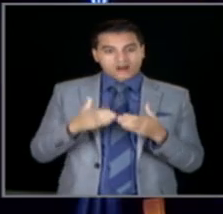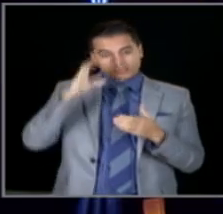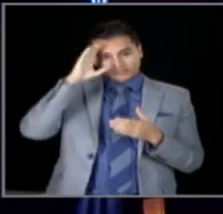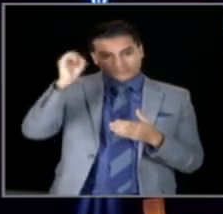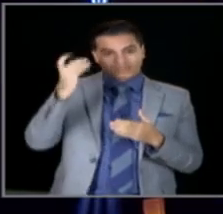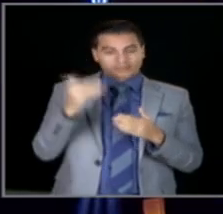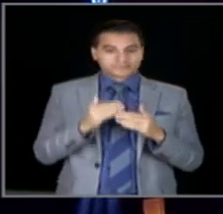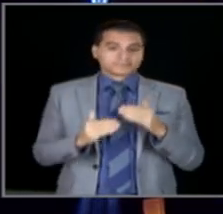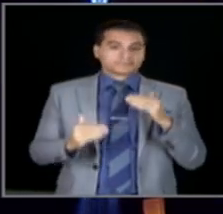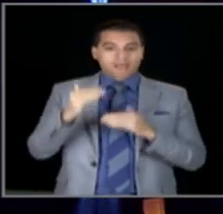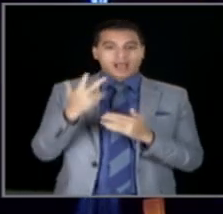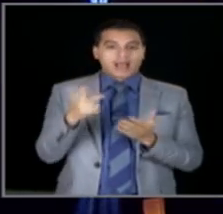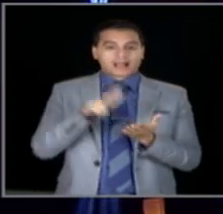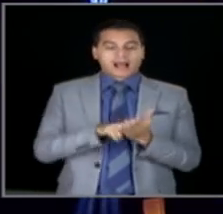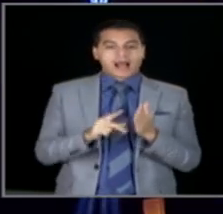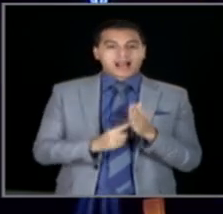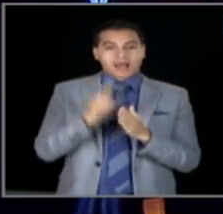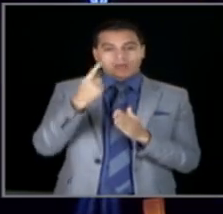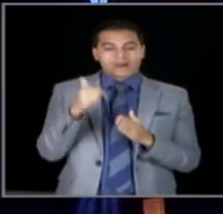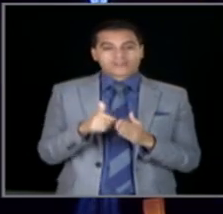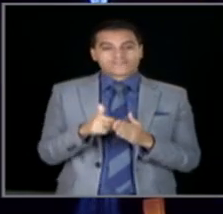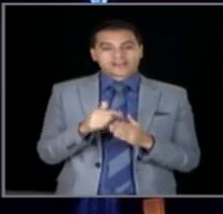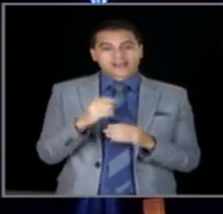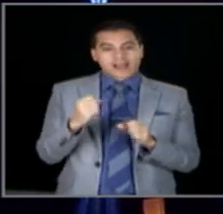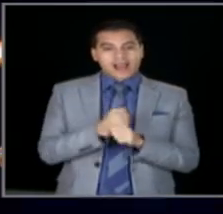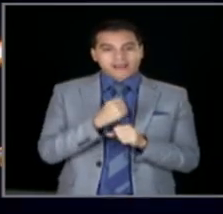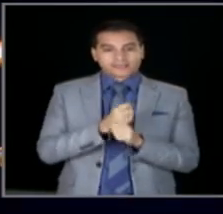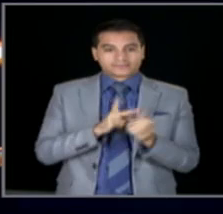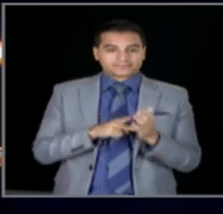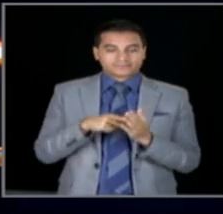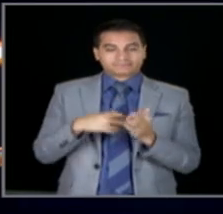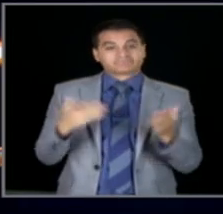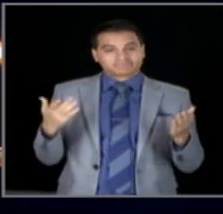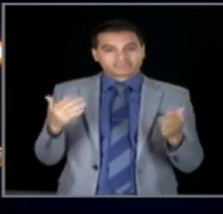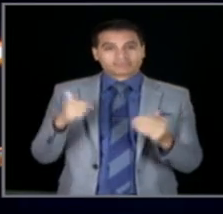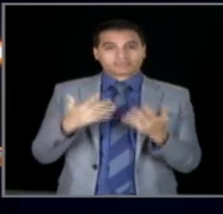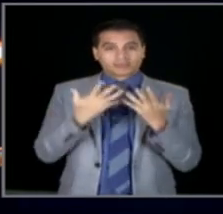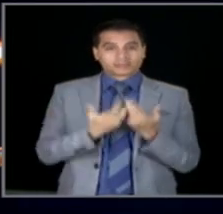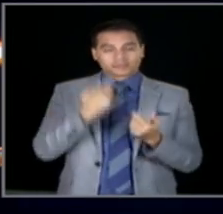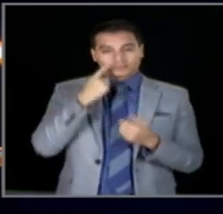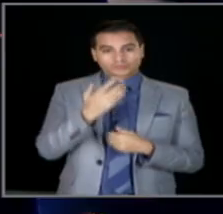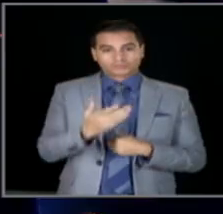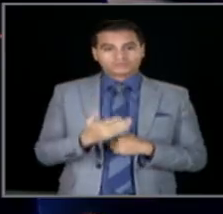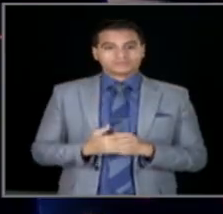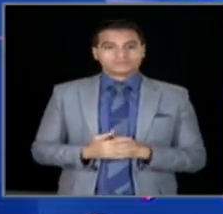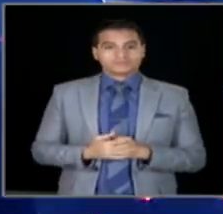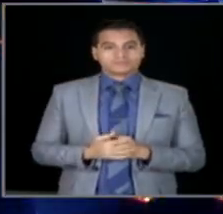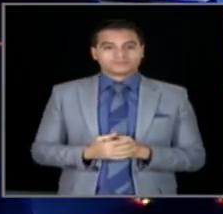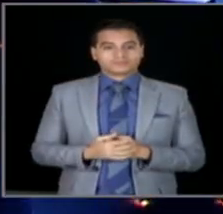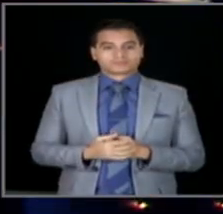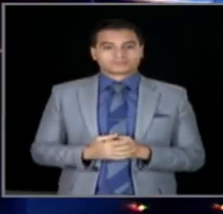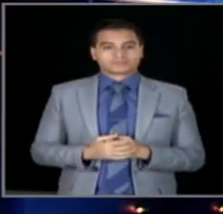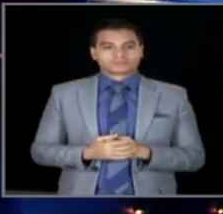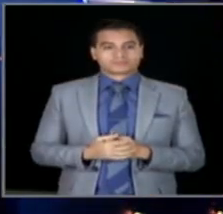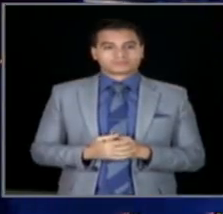سفراء أول 3 نقاط من غير ما تجاوب. قدرات ذهنية، والسؤال هو